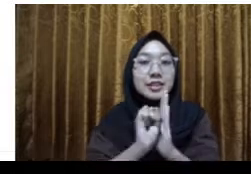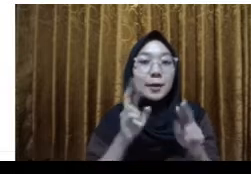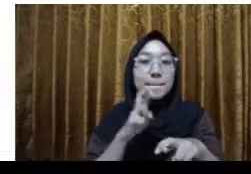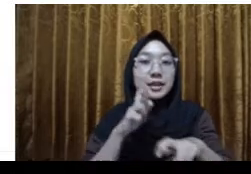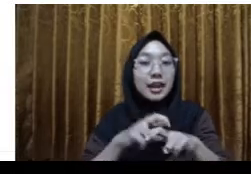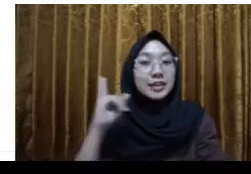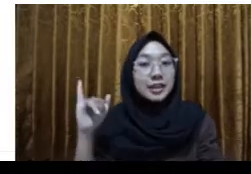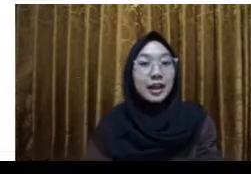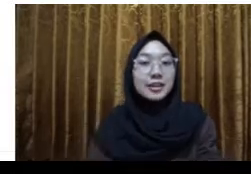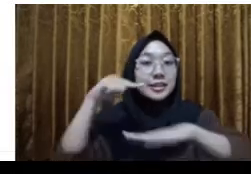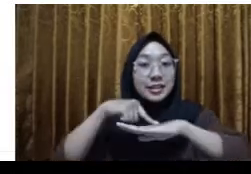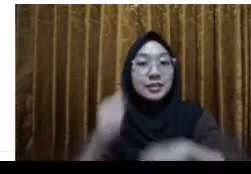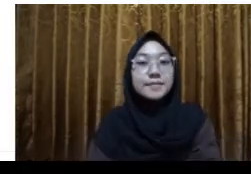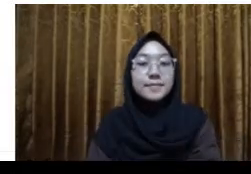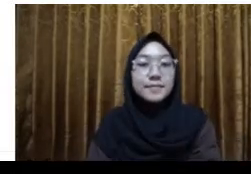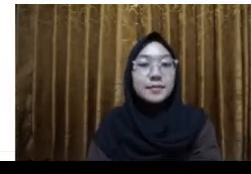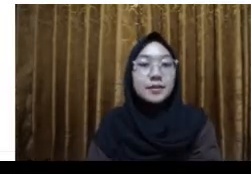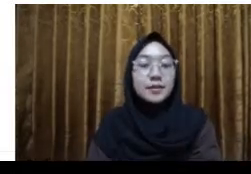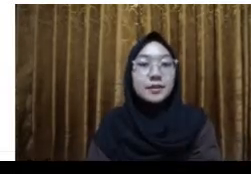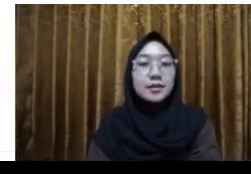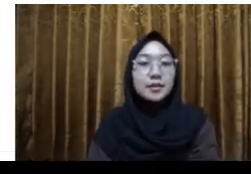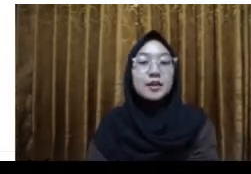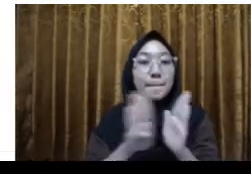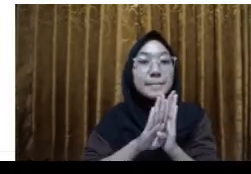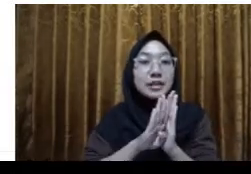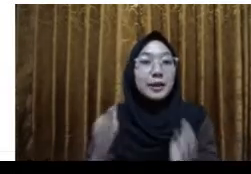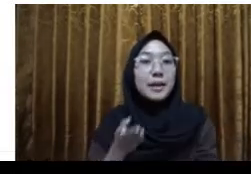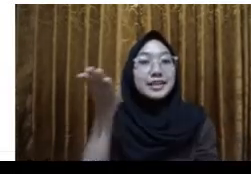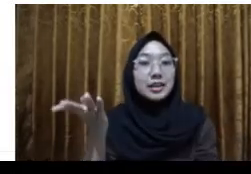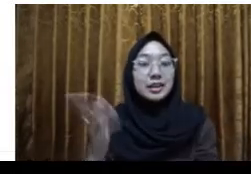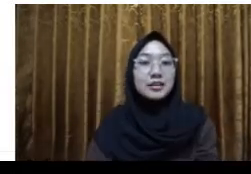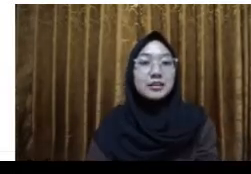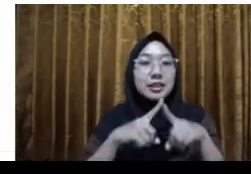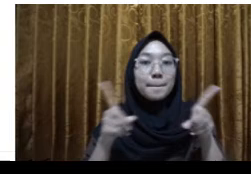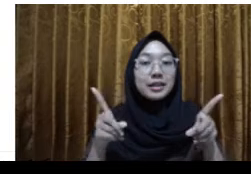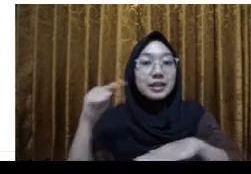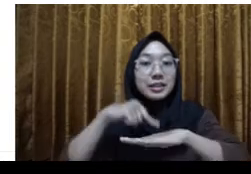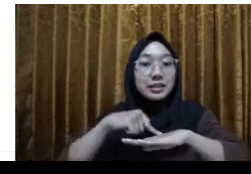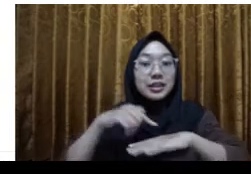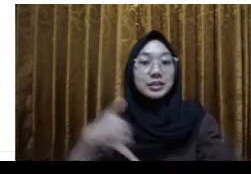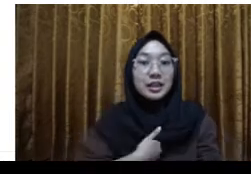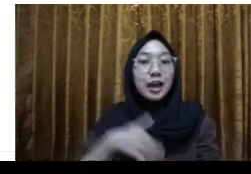file berbayar teman-teman, tapi ini saya sudah punya untuk